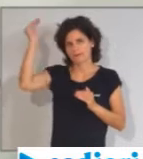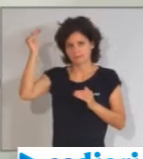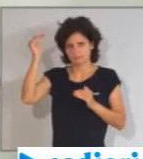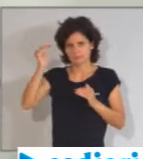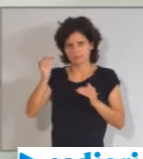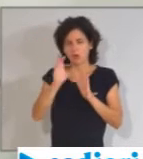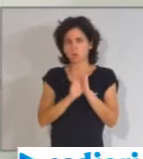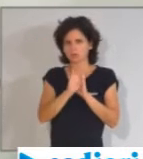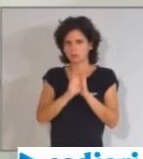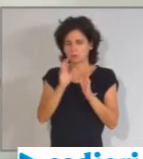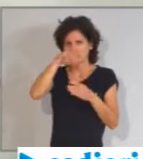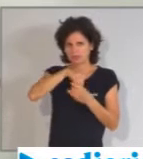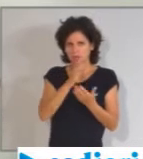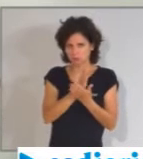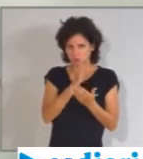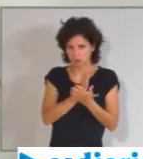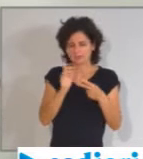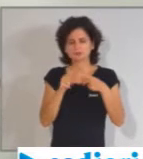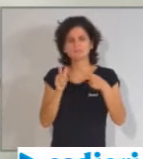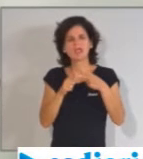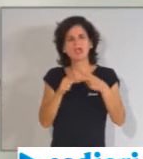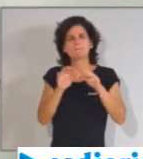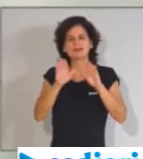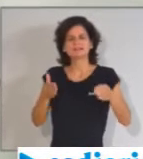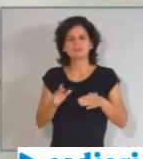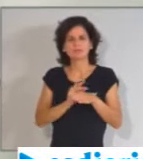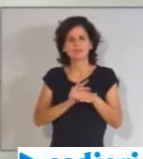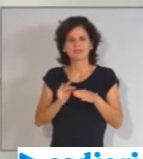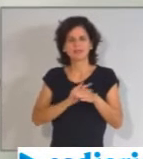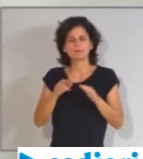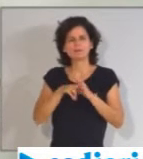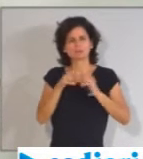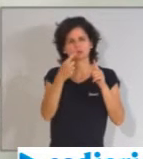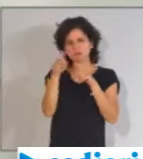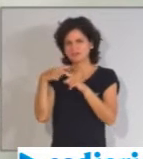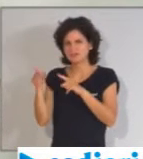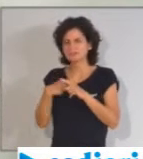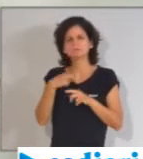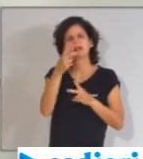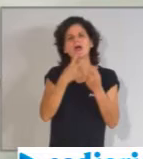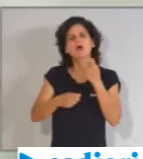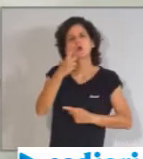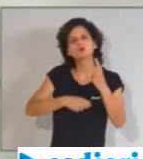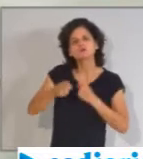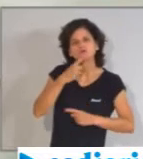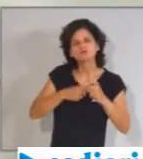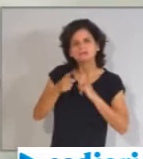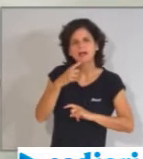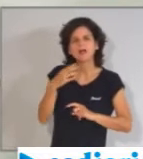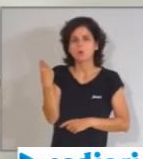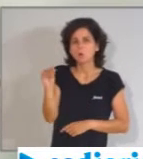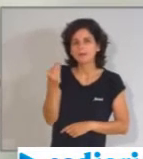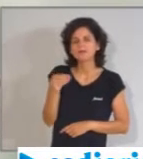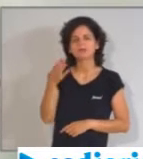una plataforma digital de recursos educatius en matèria d'educació afectivo-sexual adreçada a joves, moviment associatiu juvenil